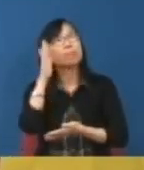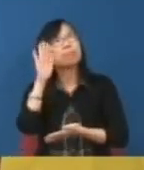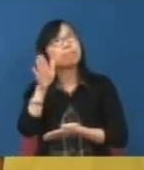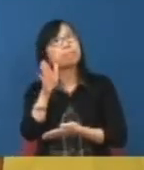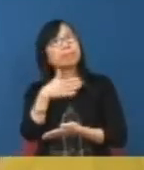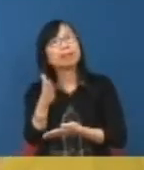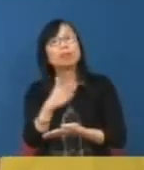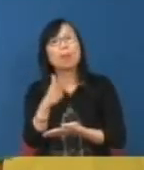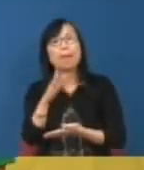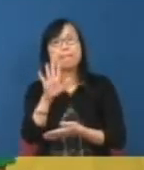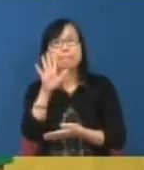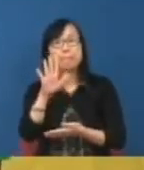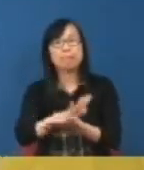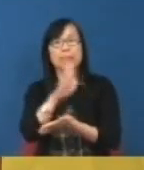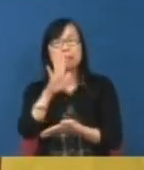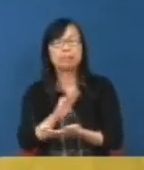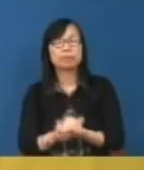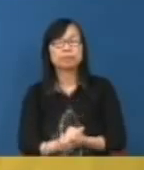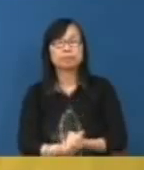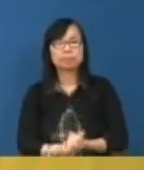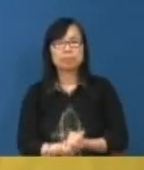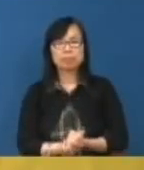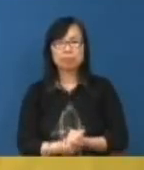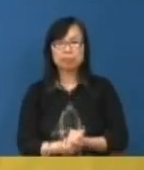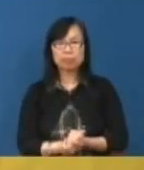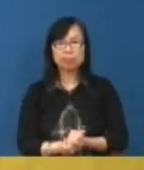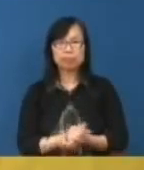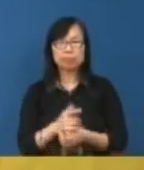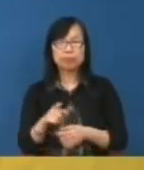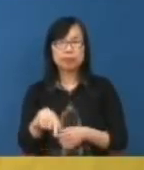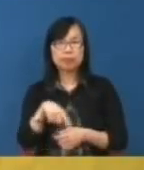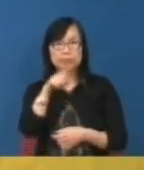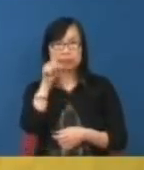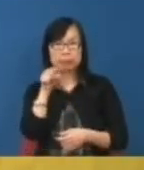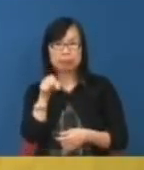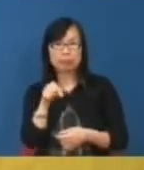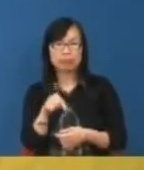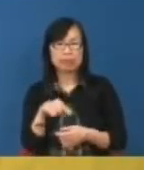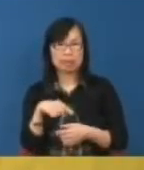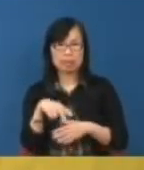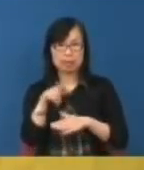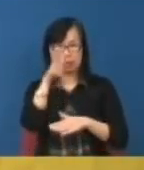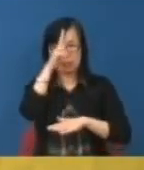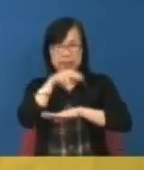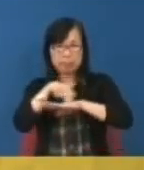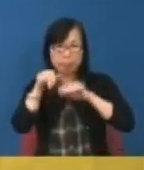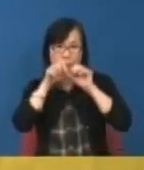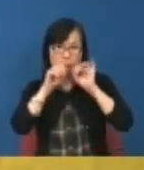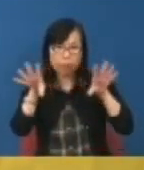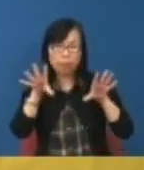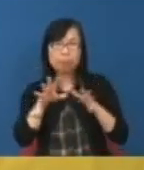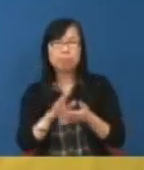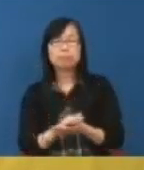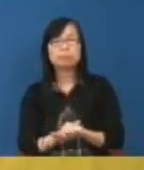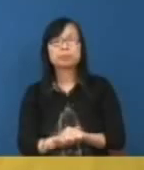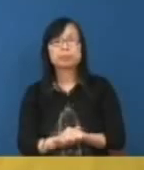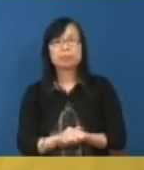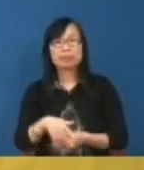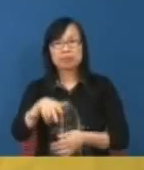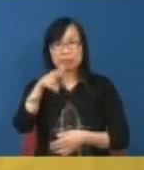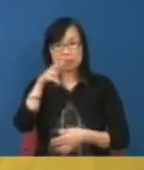咪五年？係咪五年啊？ 係 五年啦。咁就究竟即係呢份施政報告反映到就係、是、究竟阿、